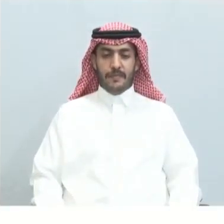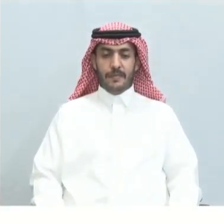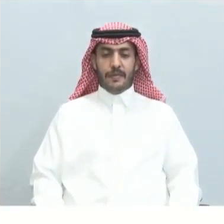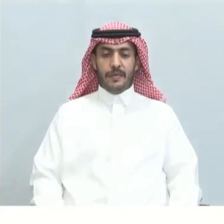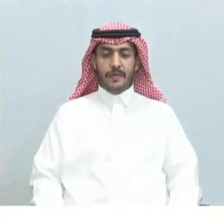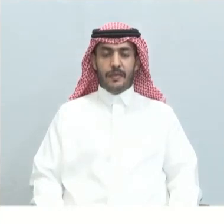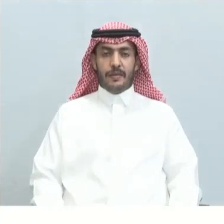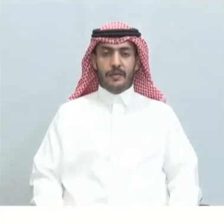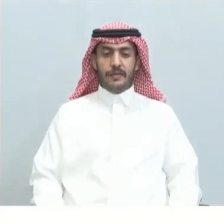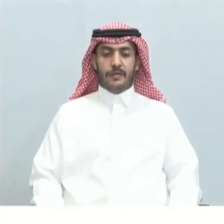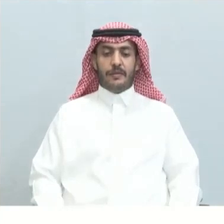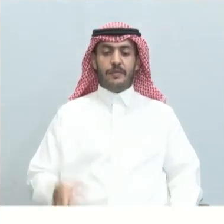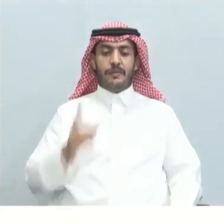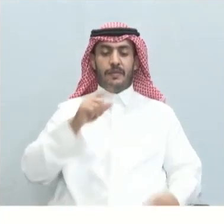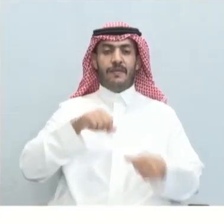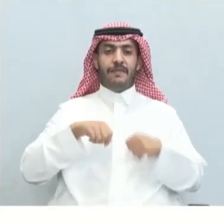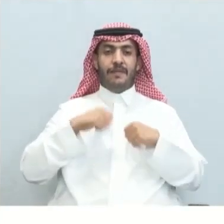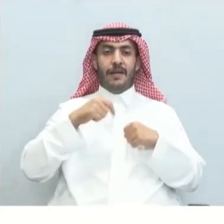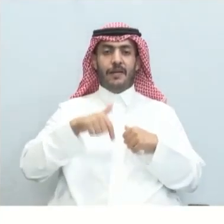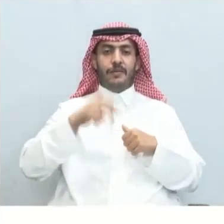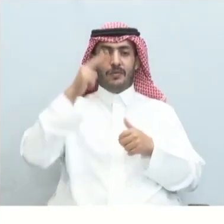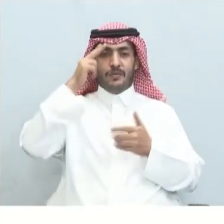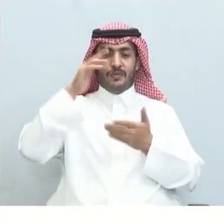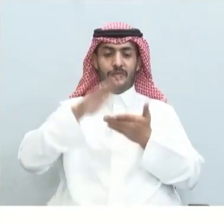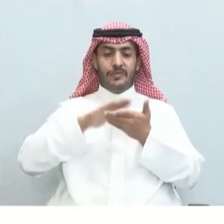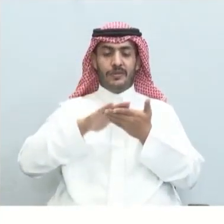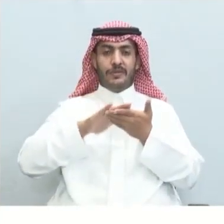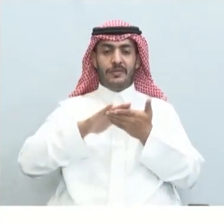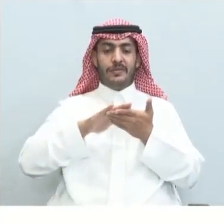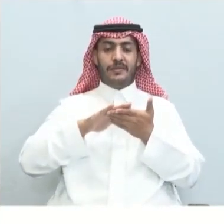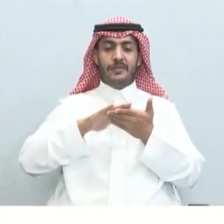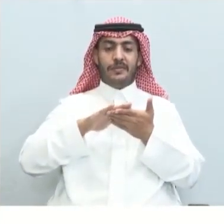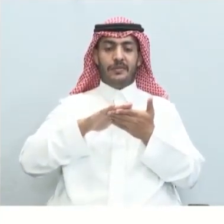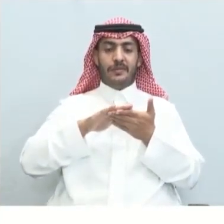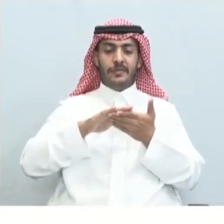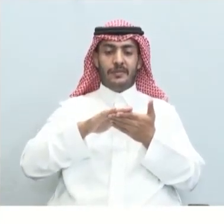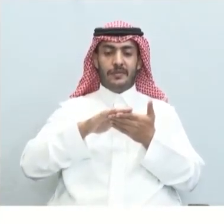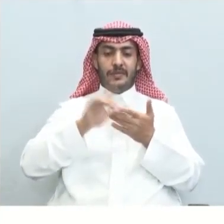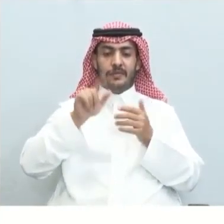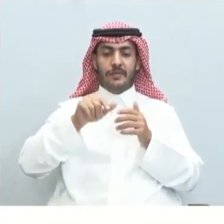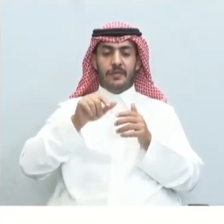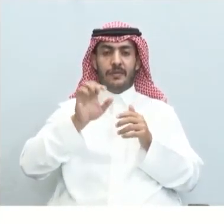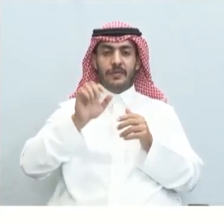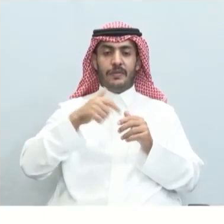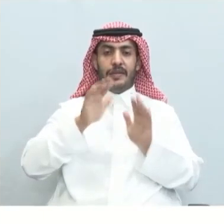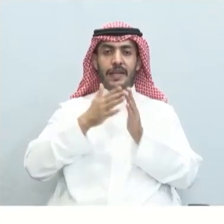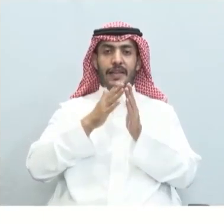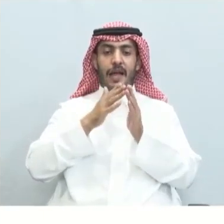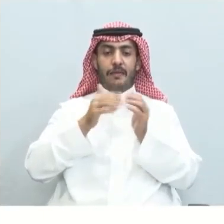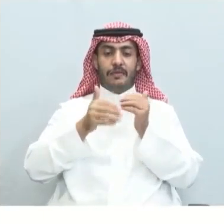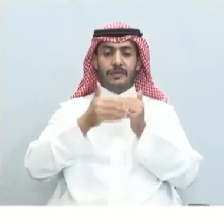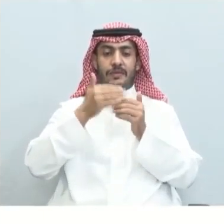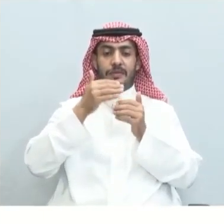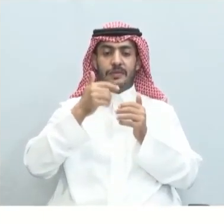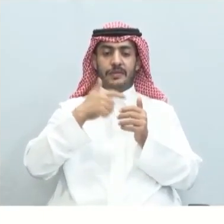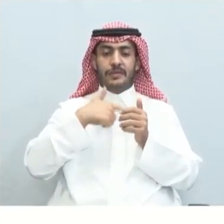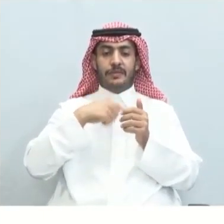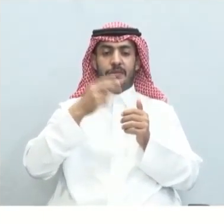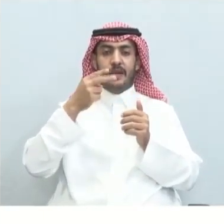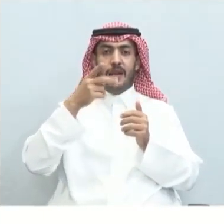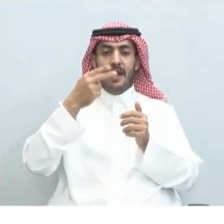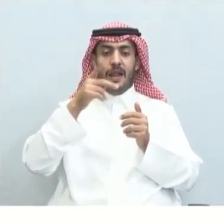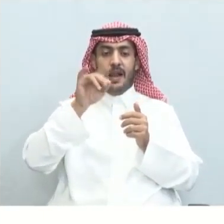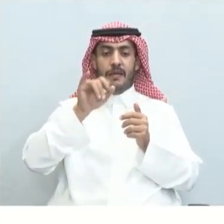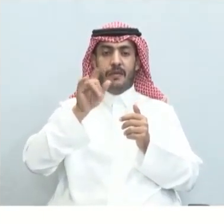وايضا نفتخر في بلادنا انه هناك ماده او مقرر جديد باسم